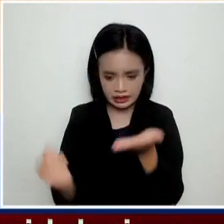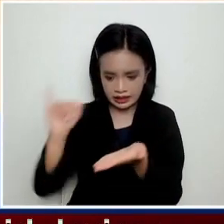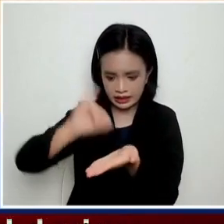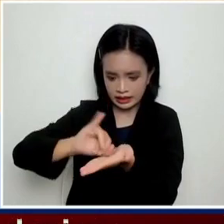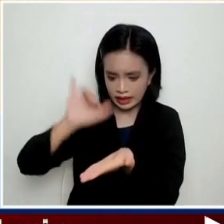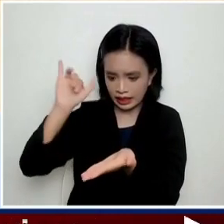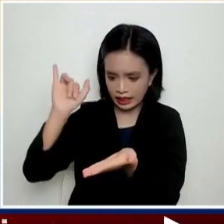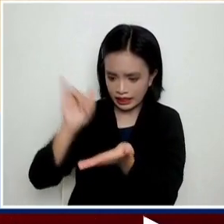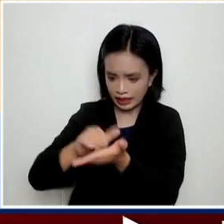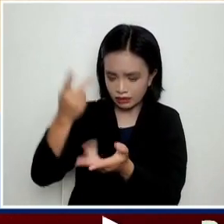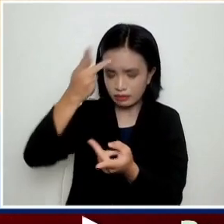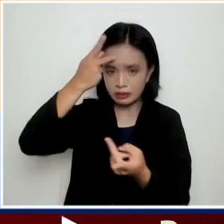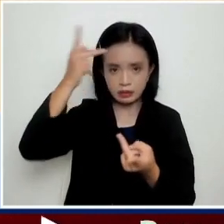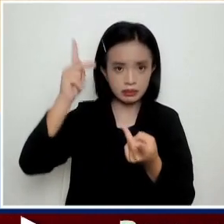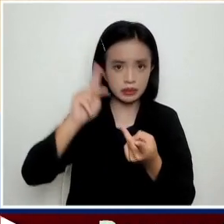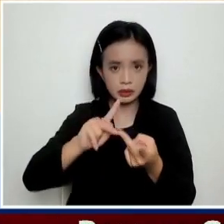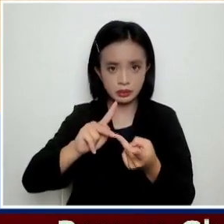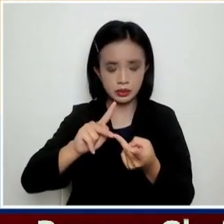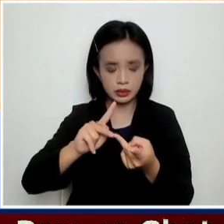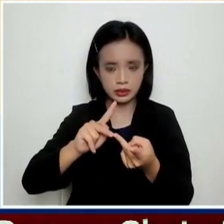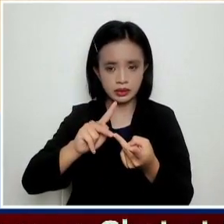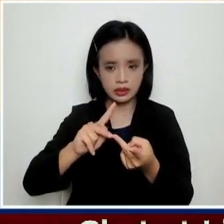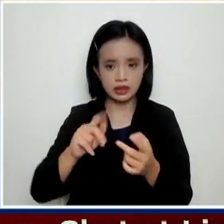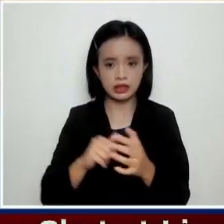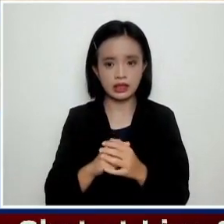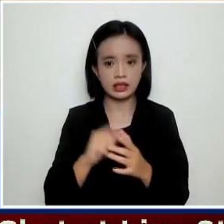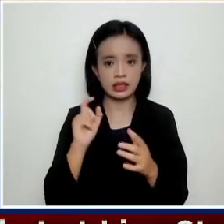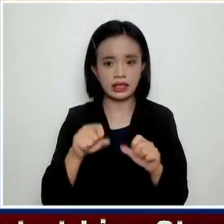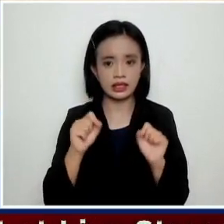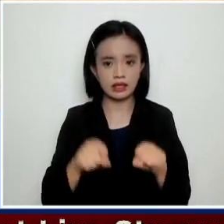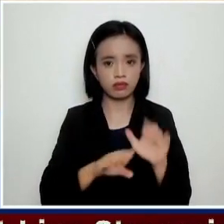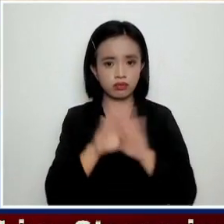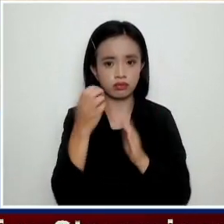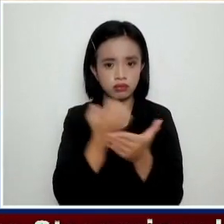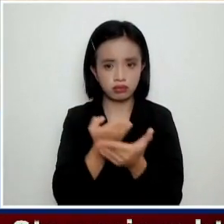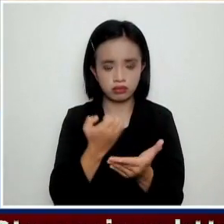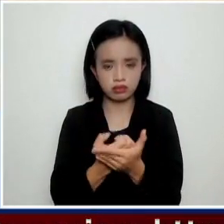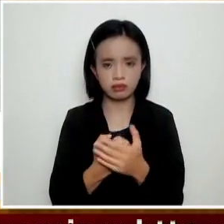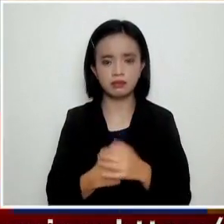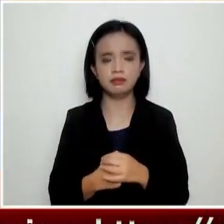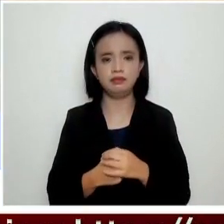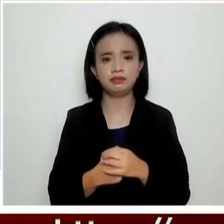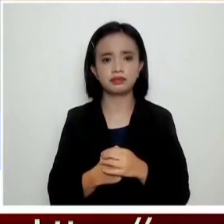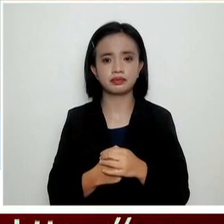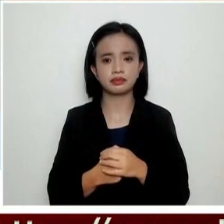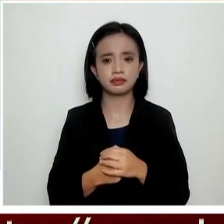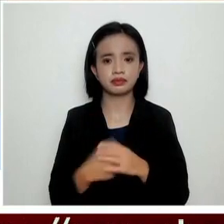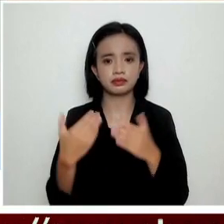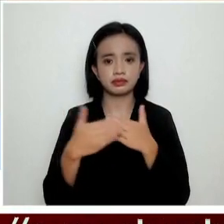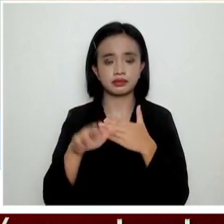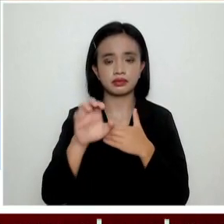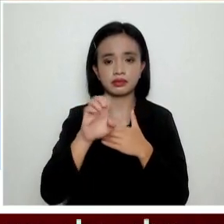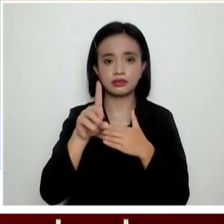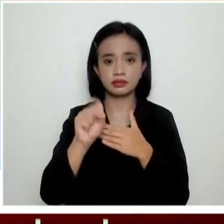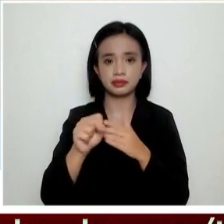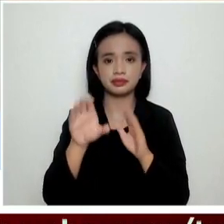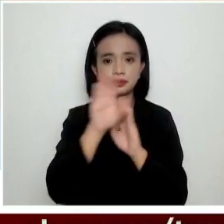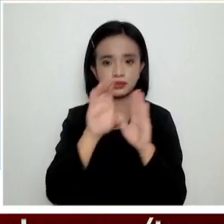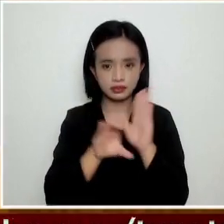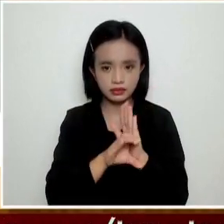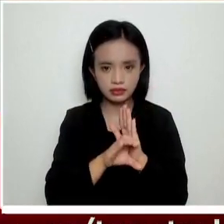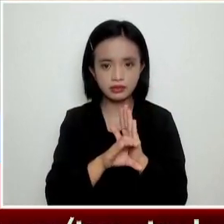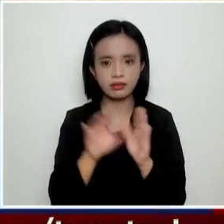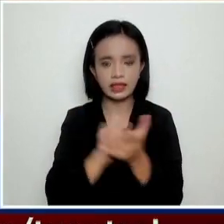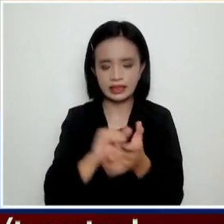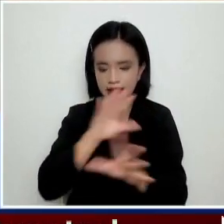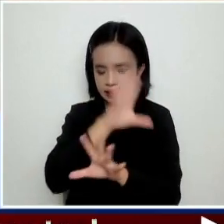key to escaping our economic rut. Overhauling the post-EDSA Constitution is part and parcel of